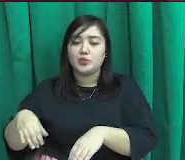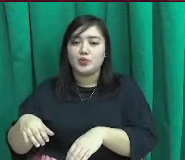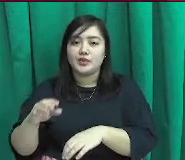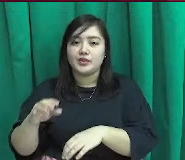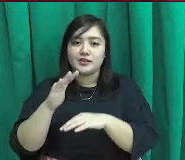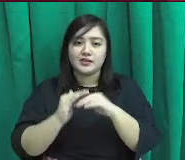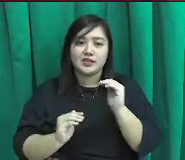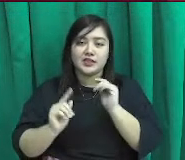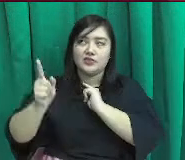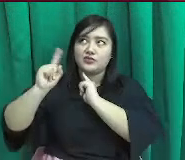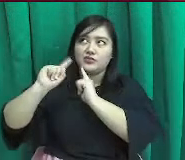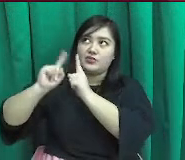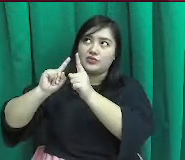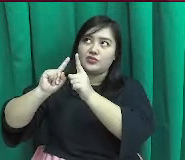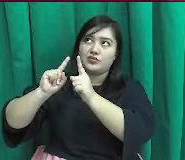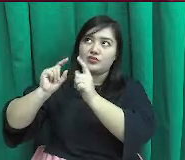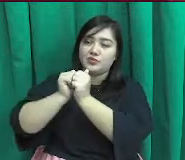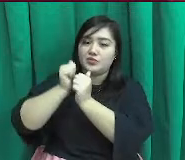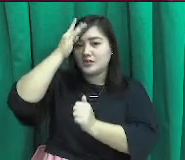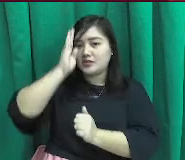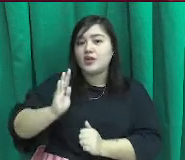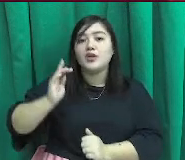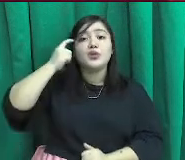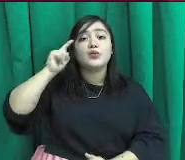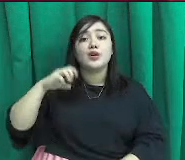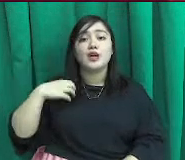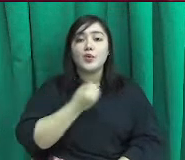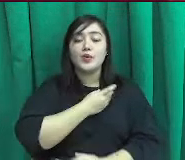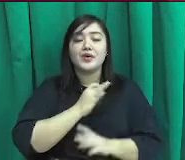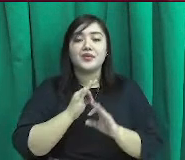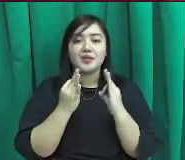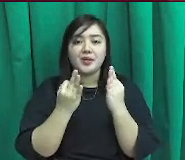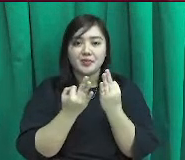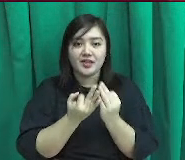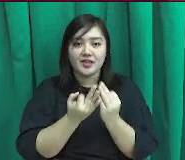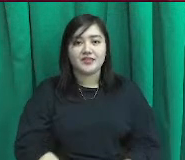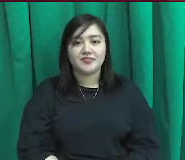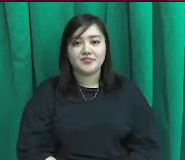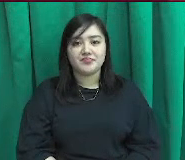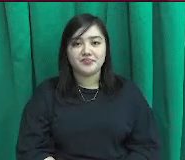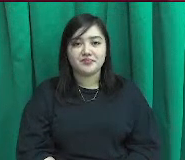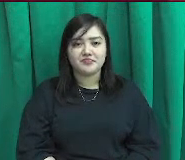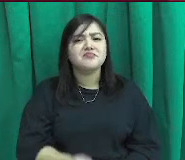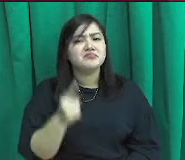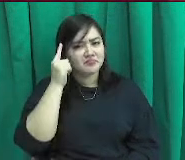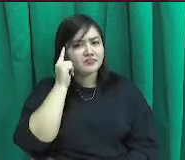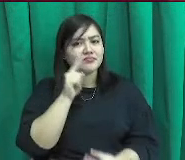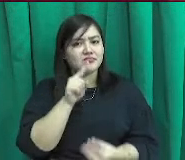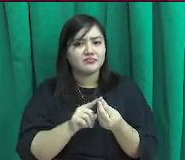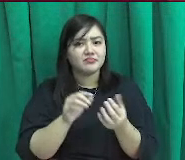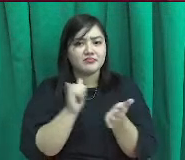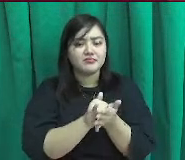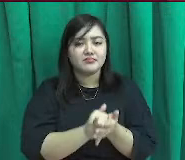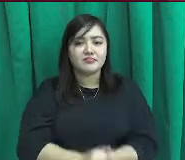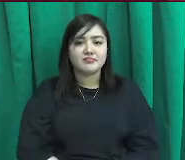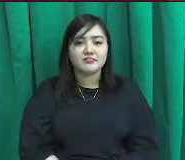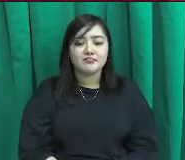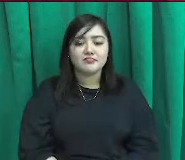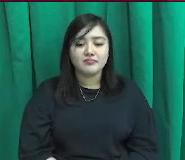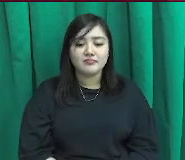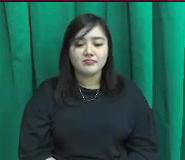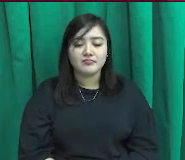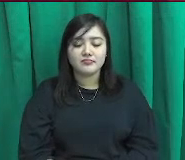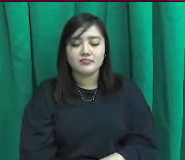kaysa kausapin ng Diyos para sa pamilya natin. Amen. Isa yan sa mga i-consider nyo kapag nanalangin tayo sa Diyos. Pambira, dinadala ko na nga kayo sa